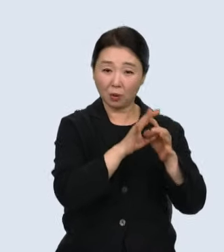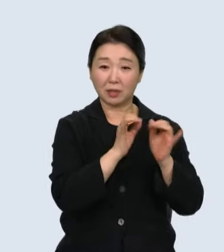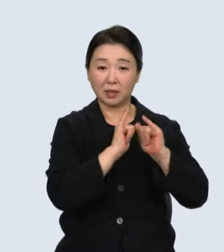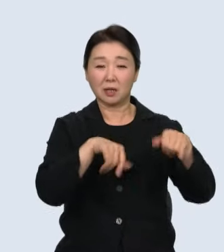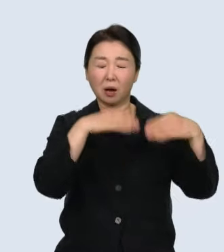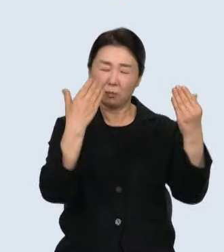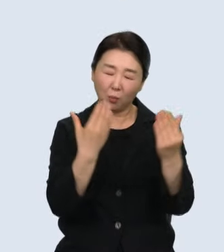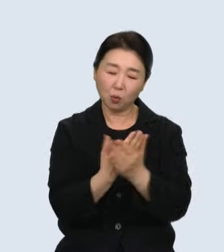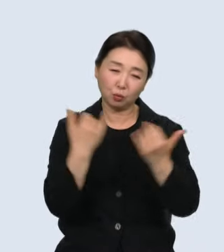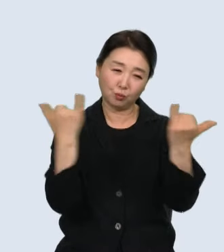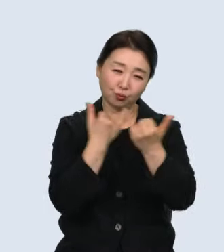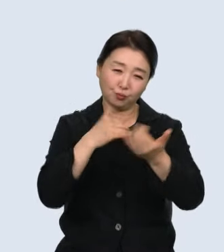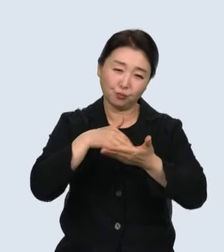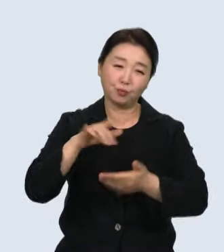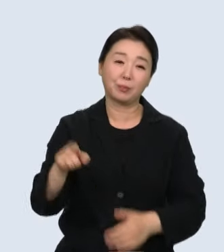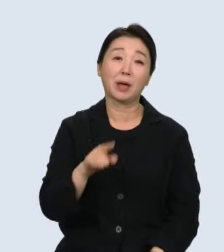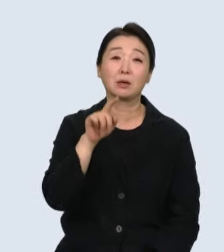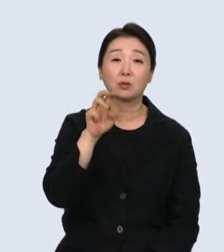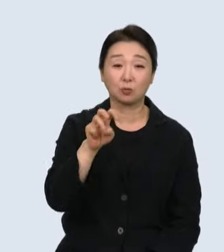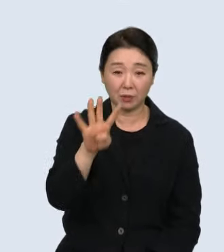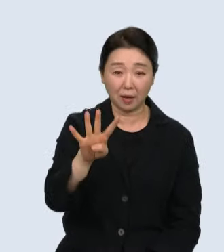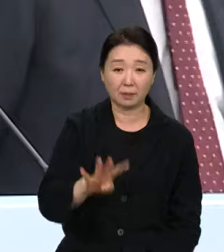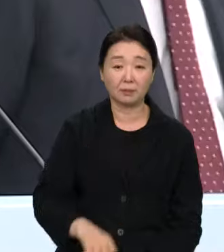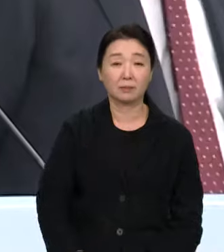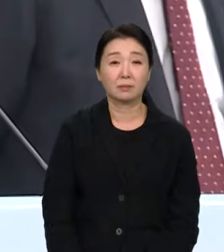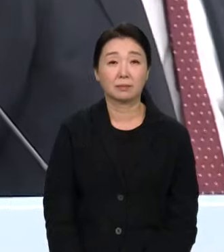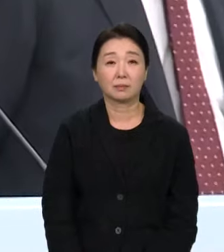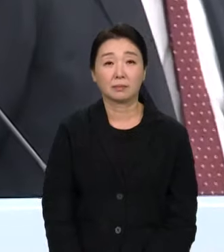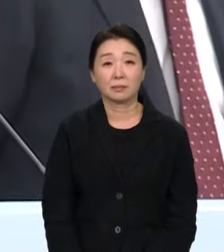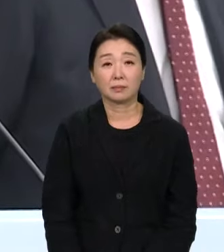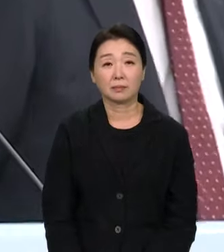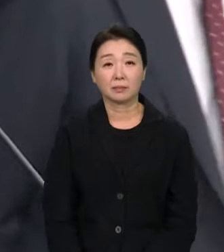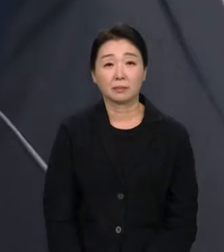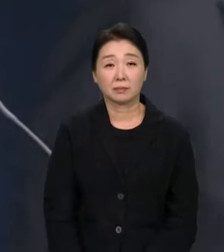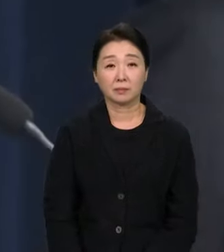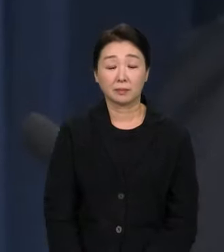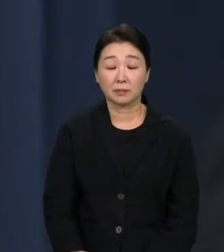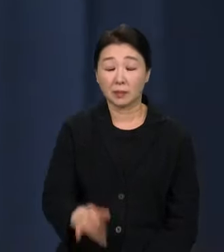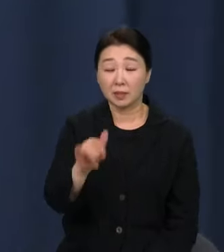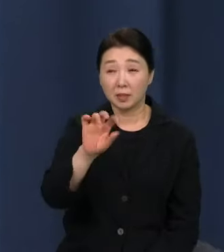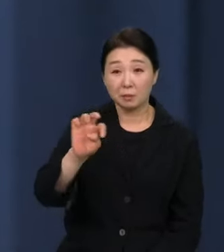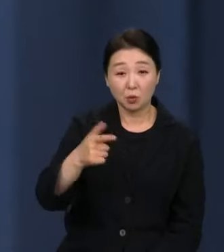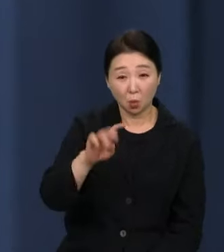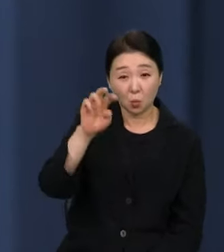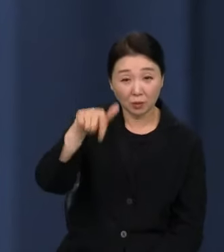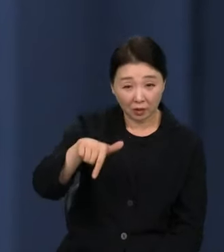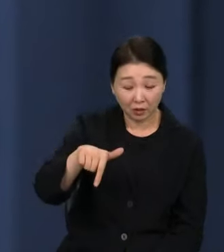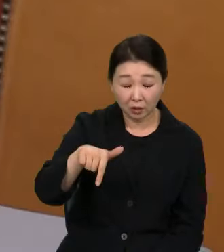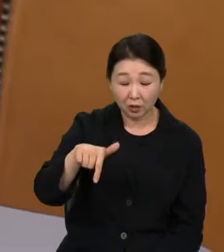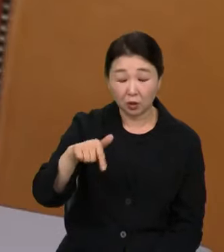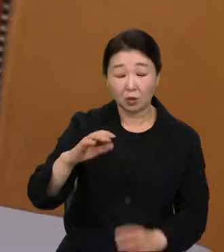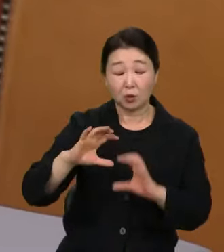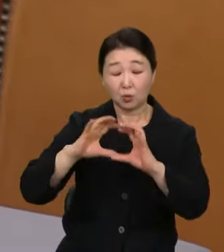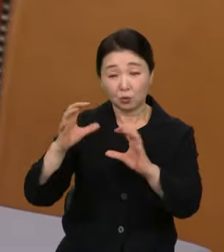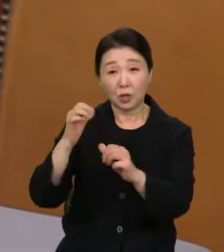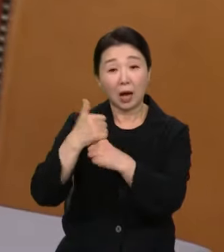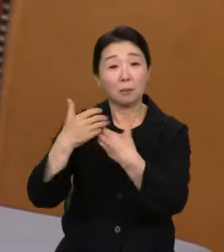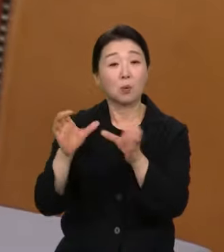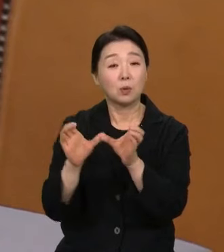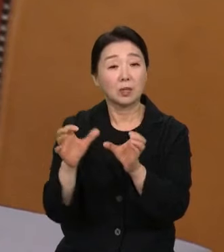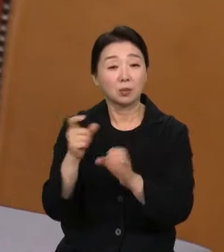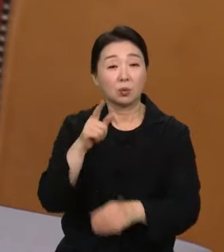최소 124차례 통화한 것으로 확인됐습니다. 특히 임종득 당시 국가안보실 2차장과 3번, 임기훈